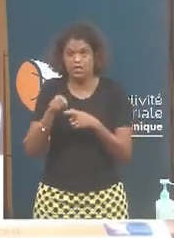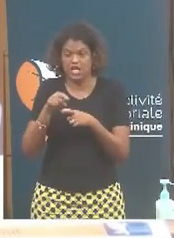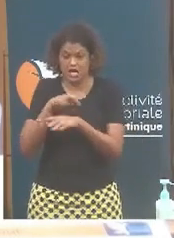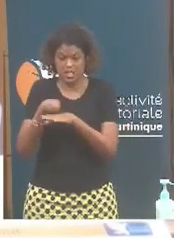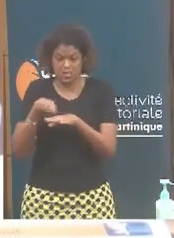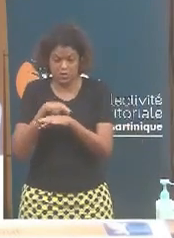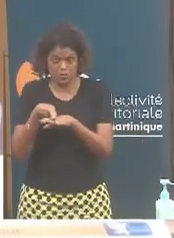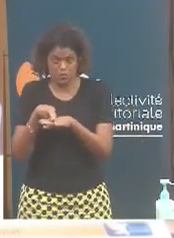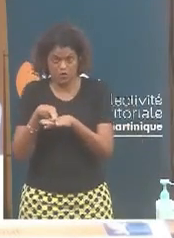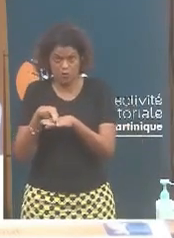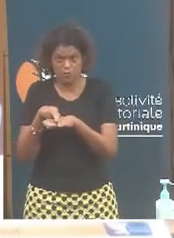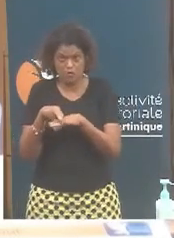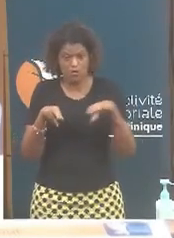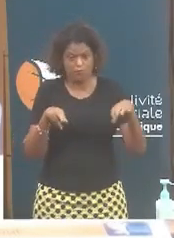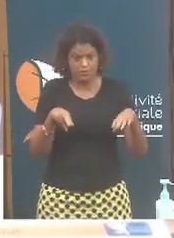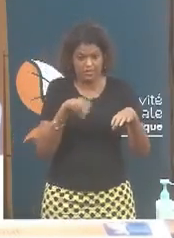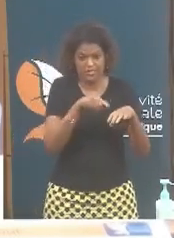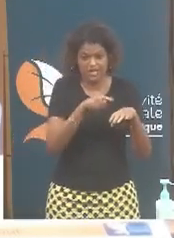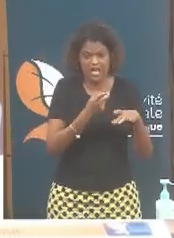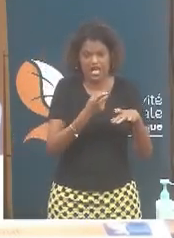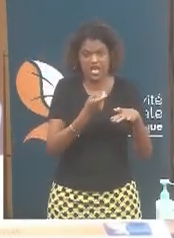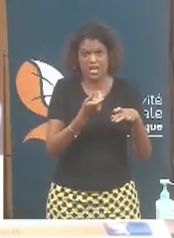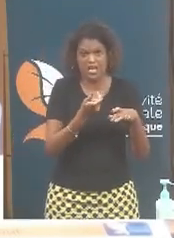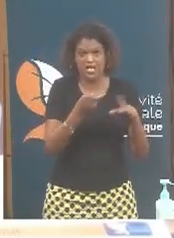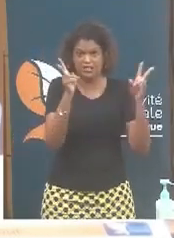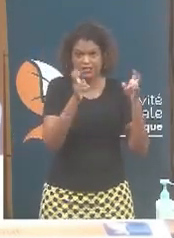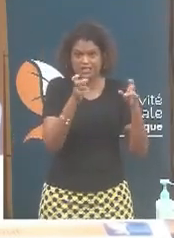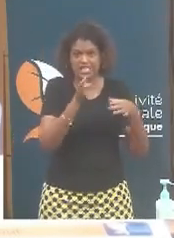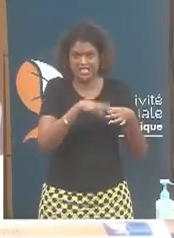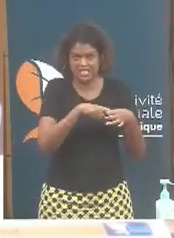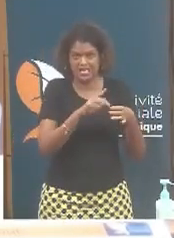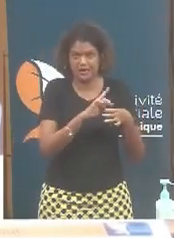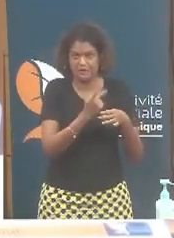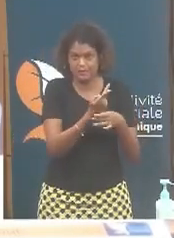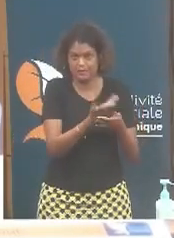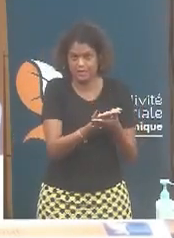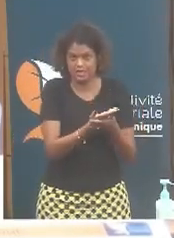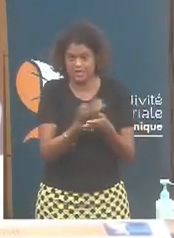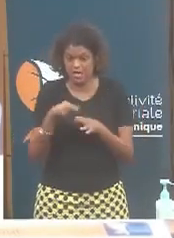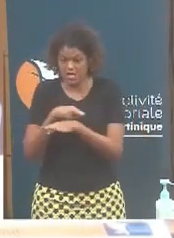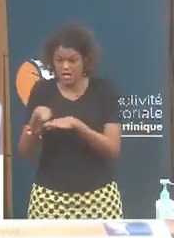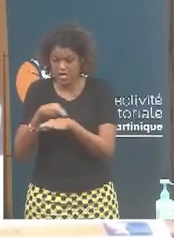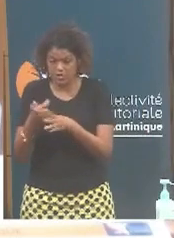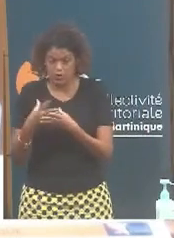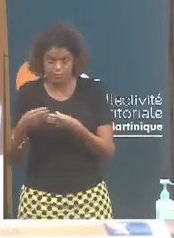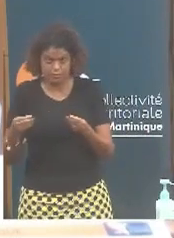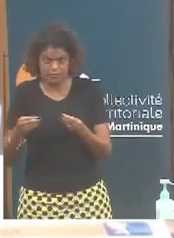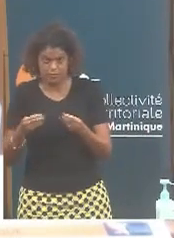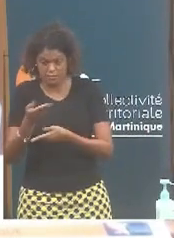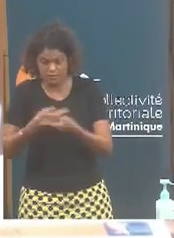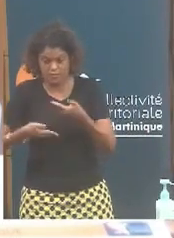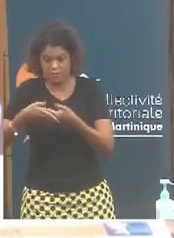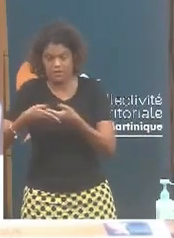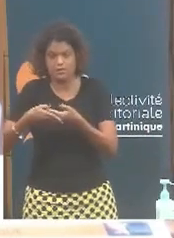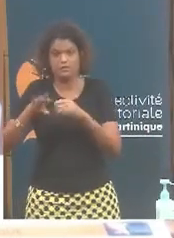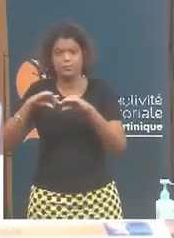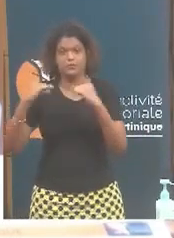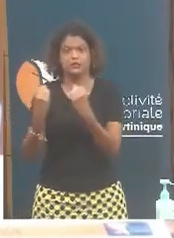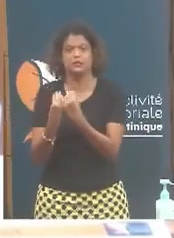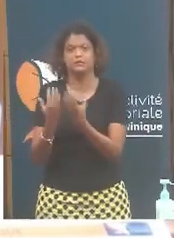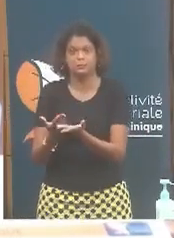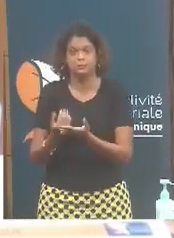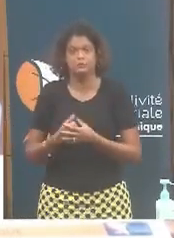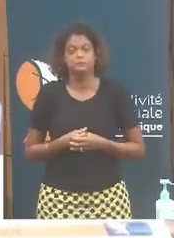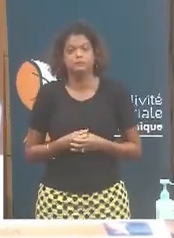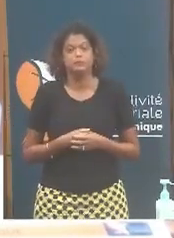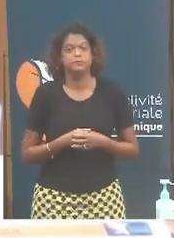région. Le second, c'était le syndicat mixte. La région ayant disparu, c'est donc la CTM qui est actionnaire.